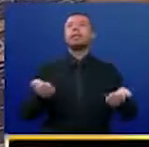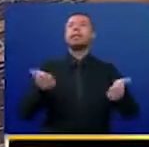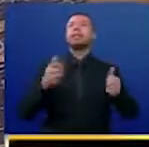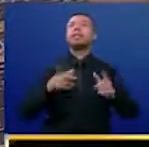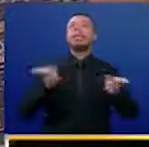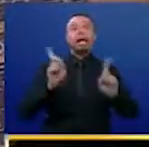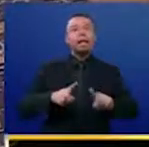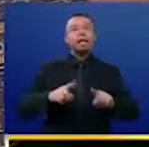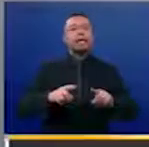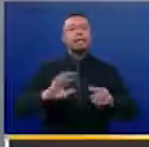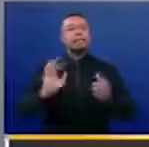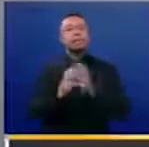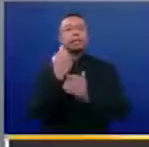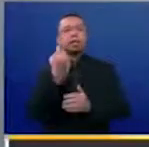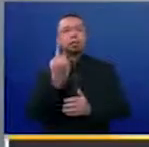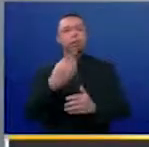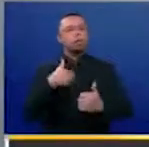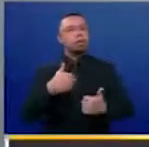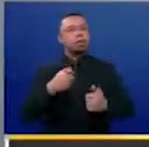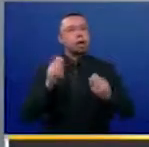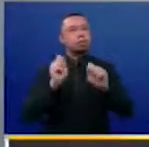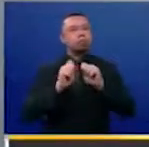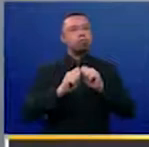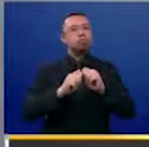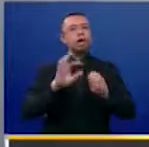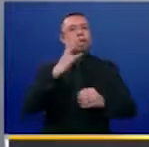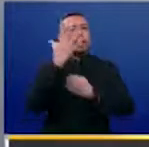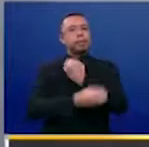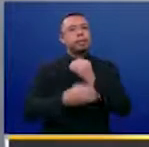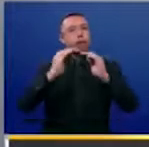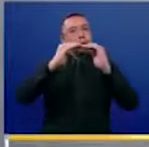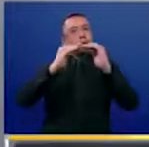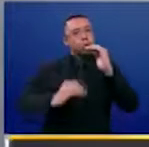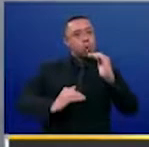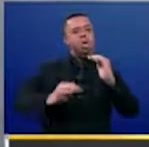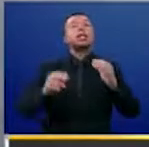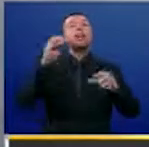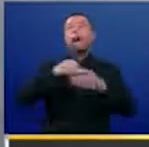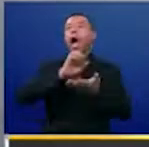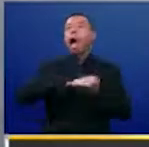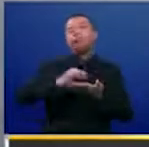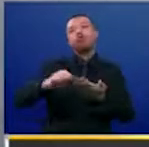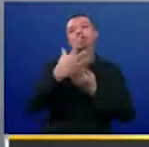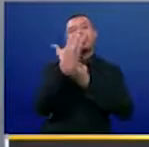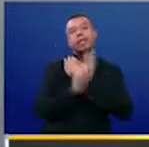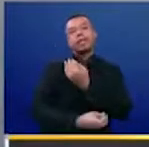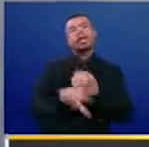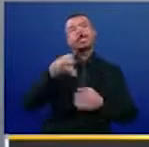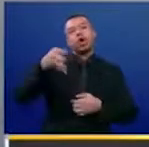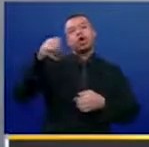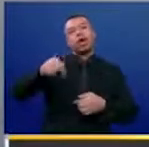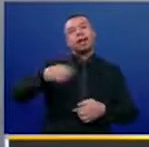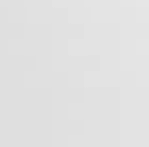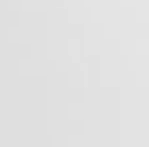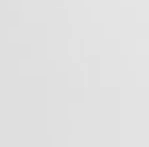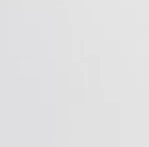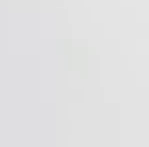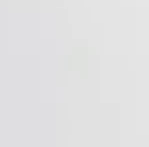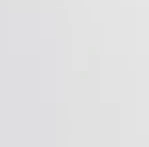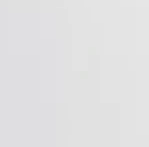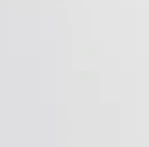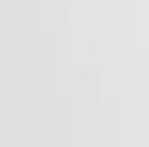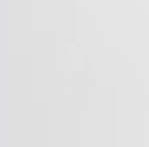satu kesatuan yang akan bisa menurunkan kemiskinan bahkan menghilangkan kemiskinan yang menjadi komitmen kami berdua